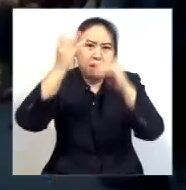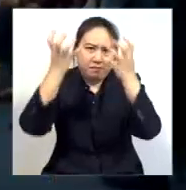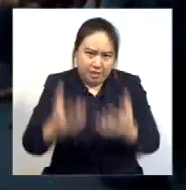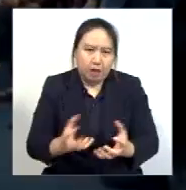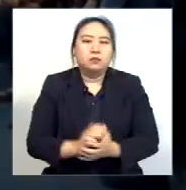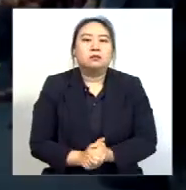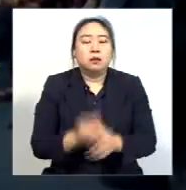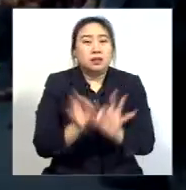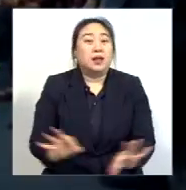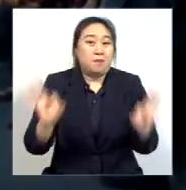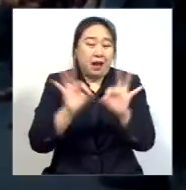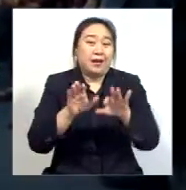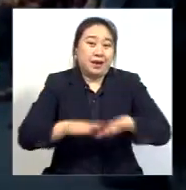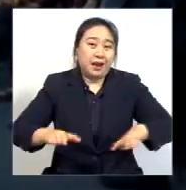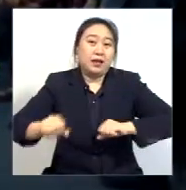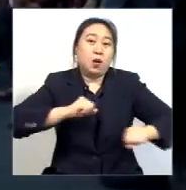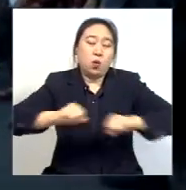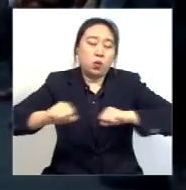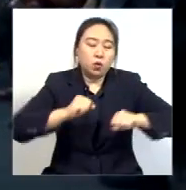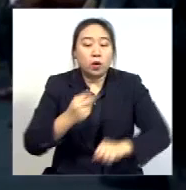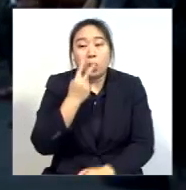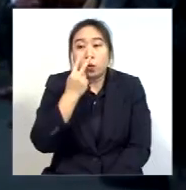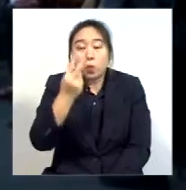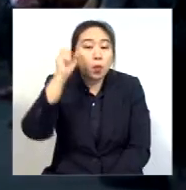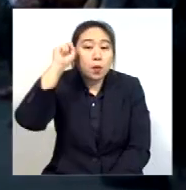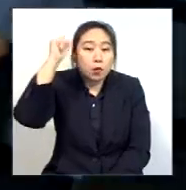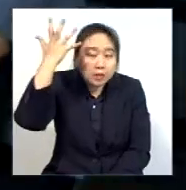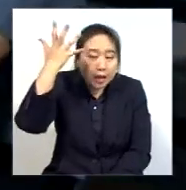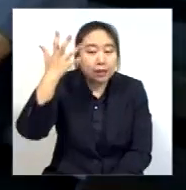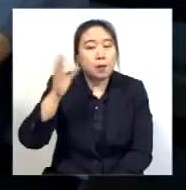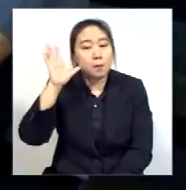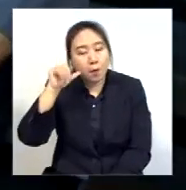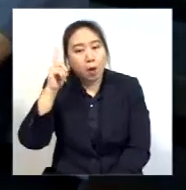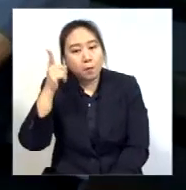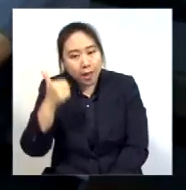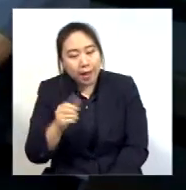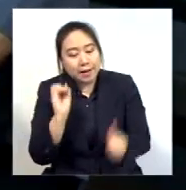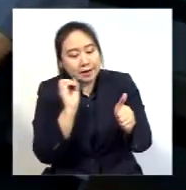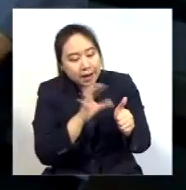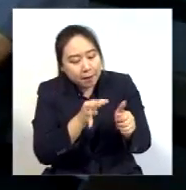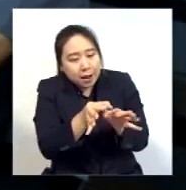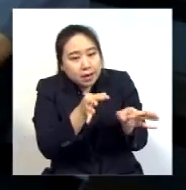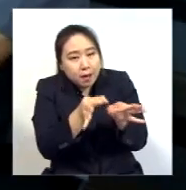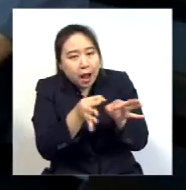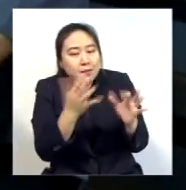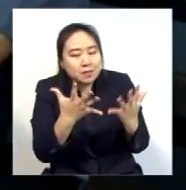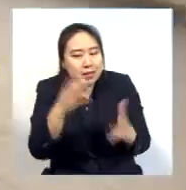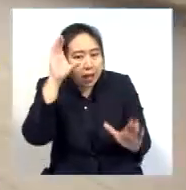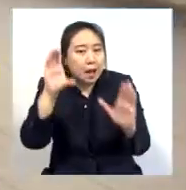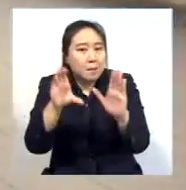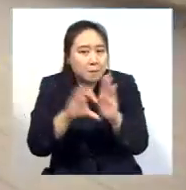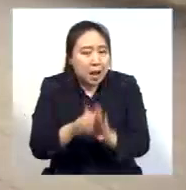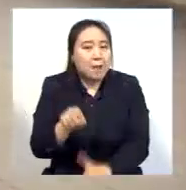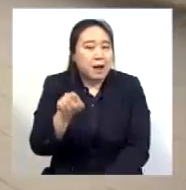และเยาวชนค่ะที่เขายังไม่เข้าใจเหตุการณ์ที่เกิดขึ้นหรือว่าขาดพ่อแม่ผู้ปกครองที่จะอธิบายนะคะว่าภาพดังกล่าว